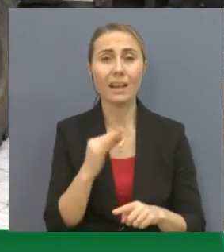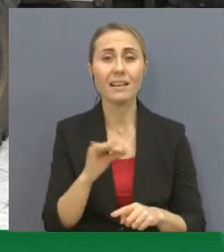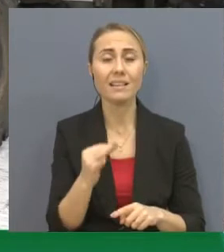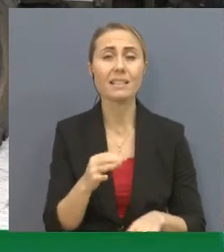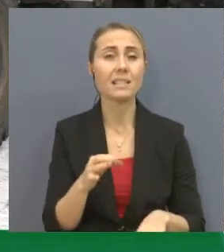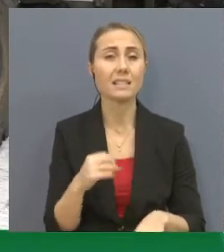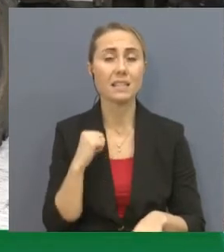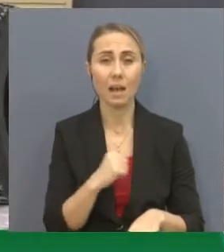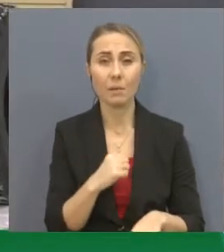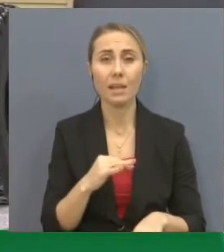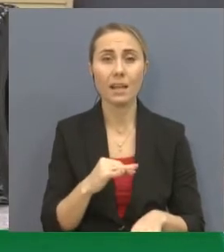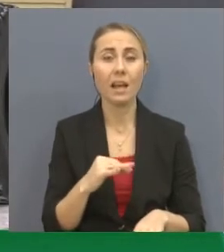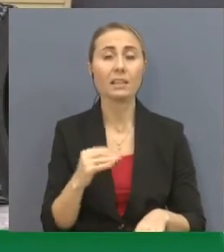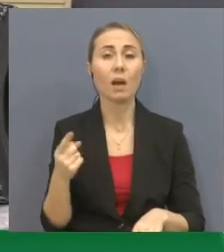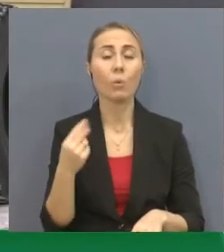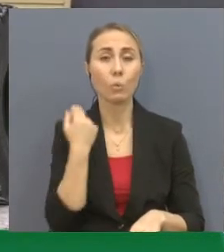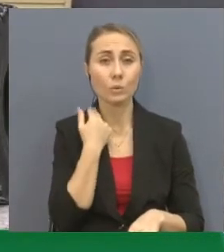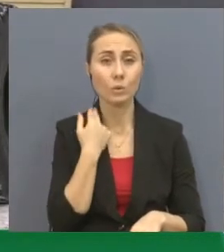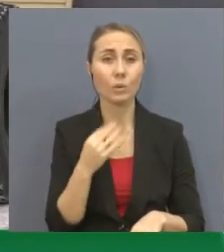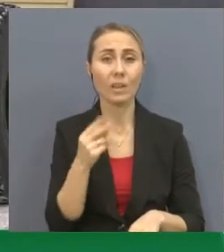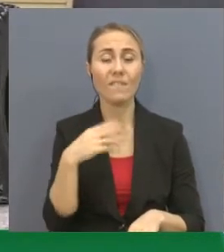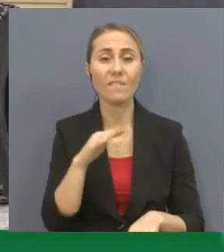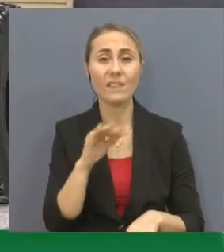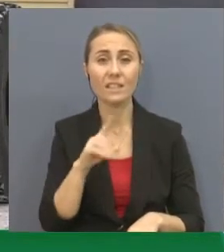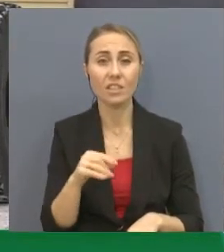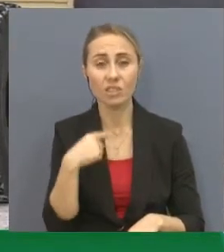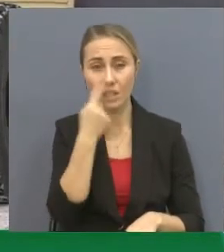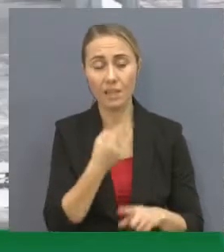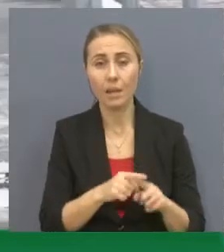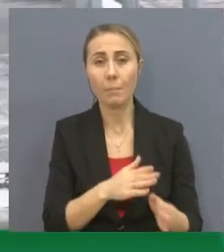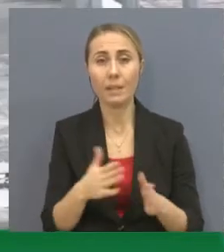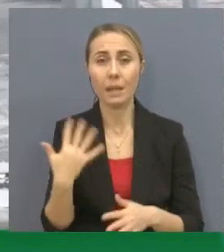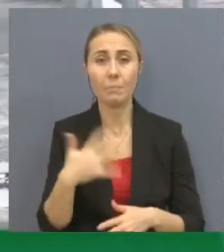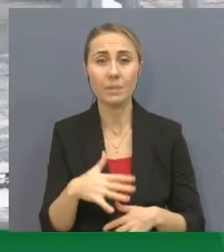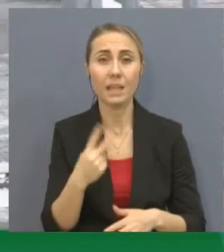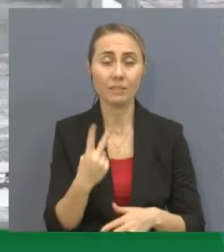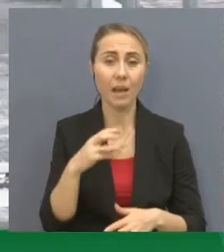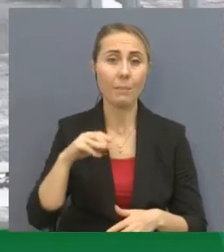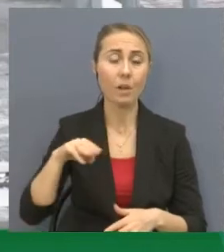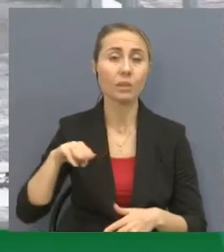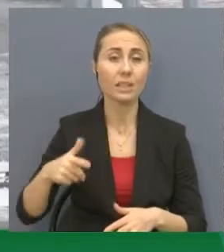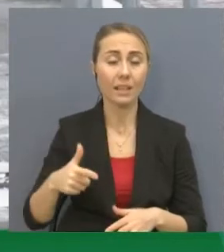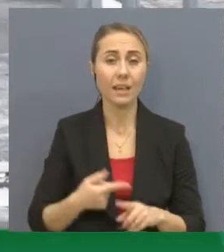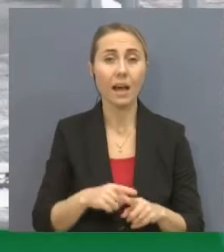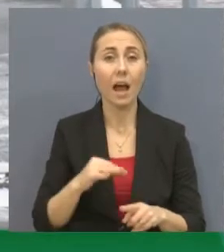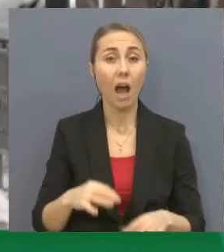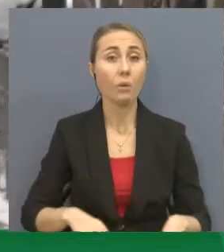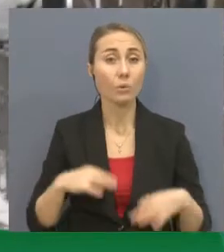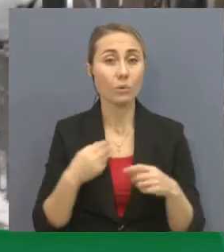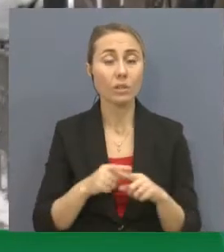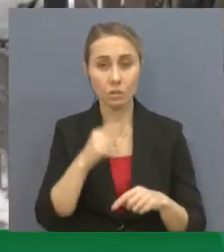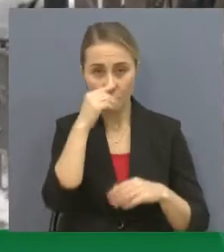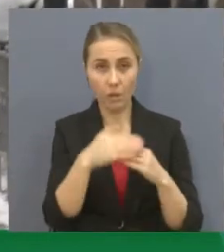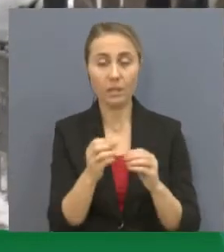тем дебиторская задолженность долг физических лиц составляет порядка пятидесяти двух миллионов тенге а юридических